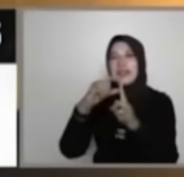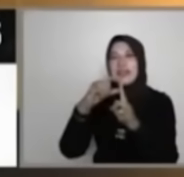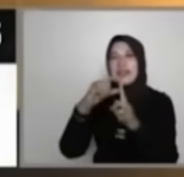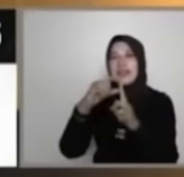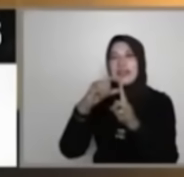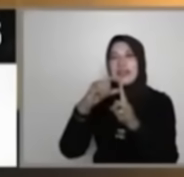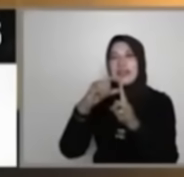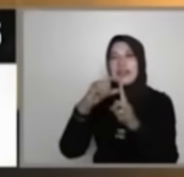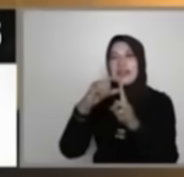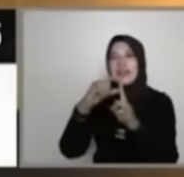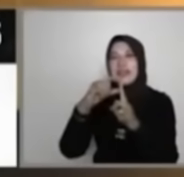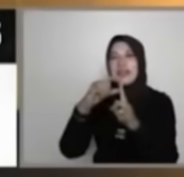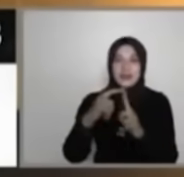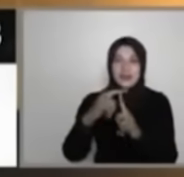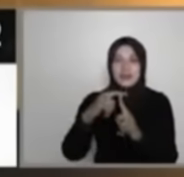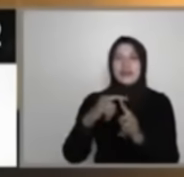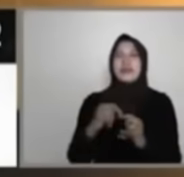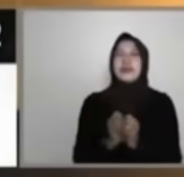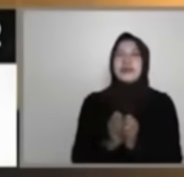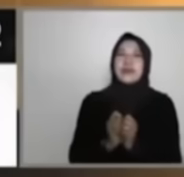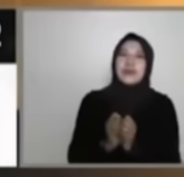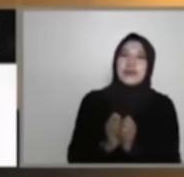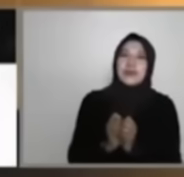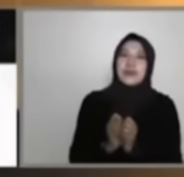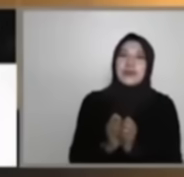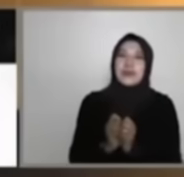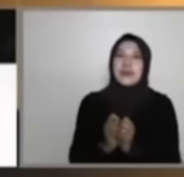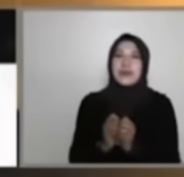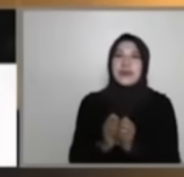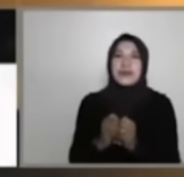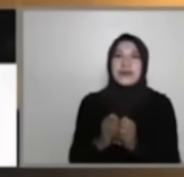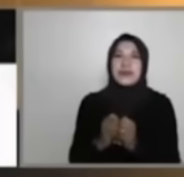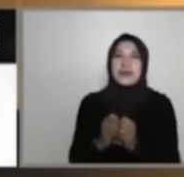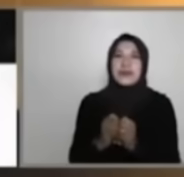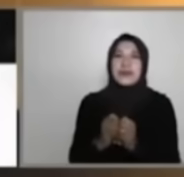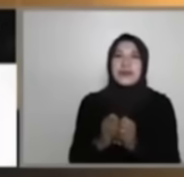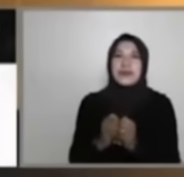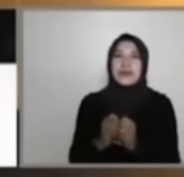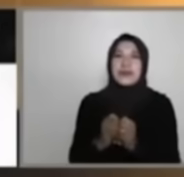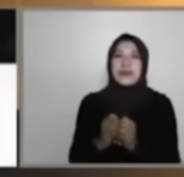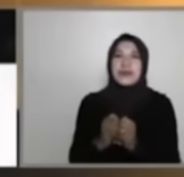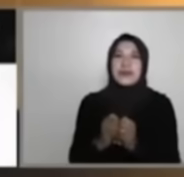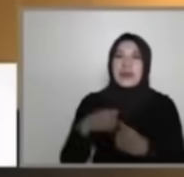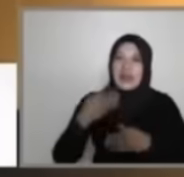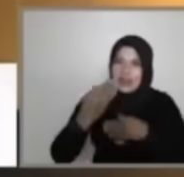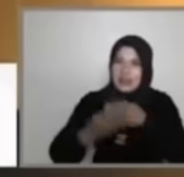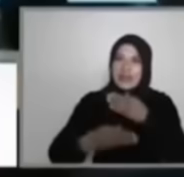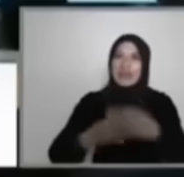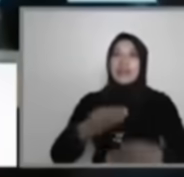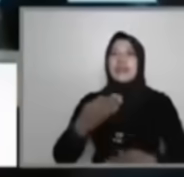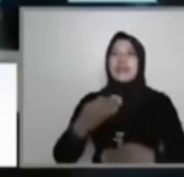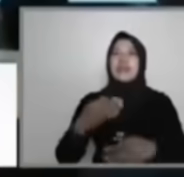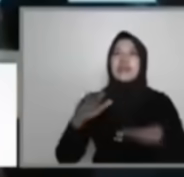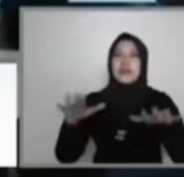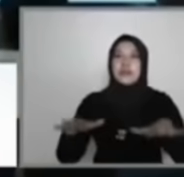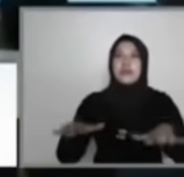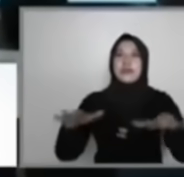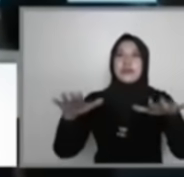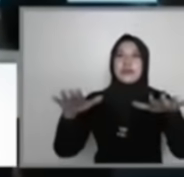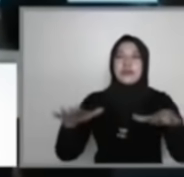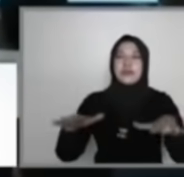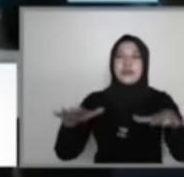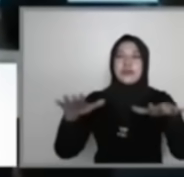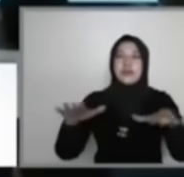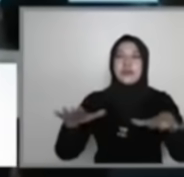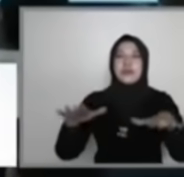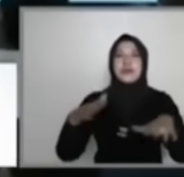Terima kasih. Masih ada waktu mau dimanfaatkan atau sudah cukup? Ya. Sudah cukup? Cukup. Baik. Berikutnya, mohon tenang terlebih